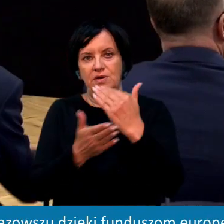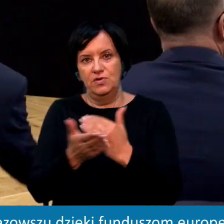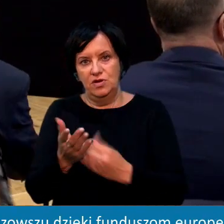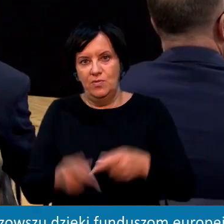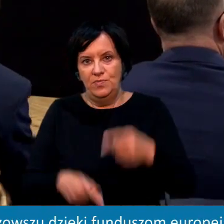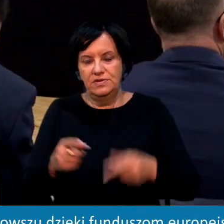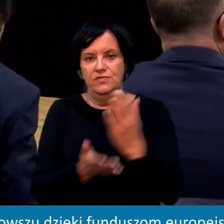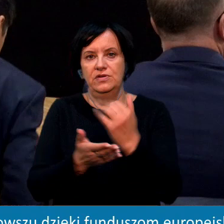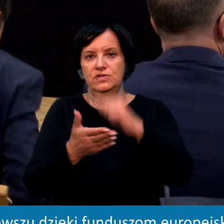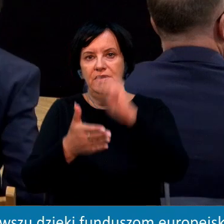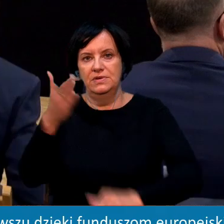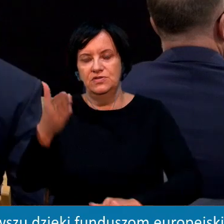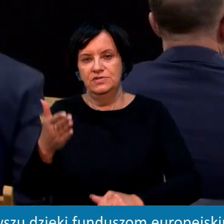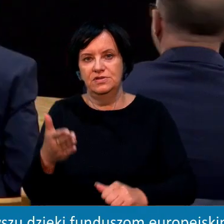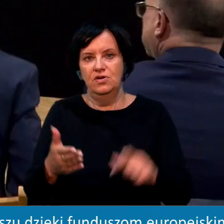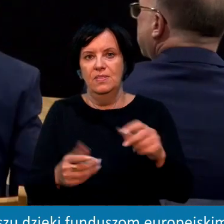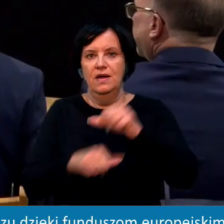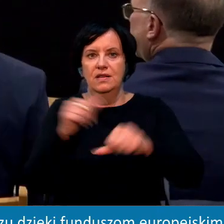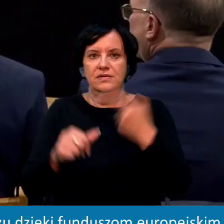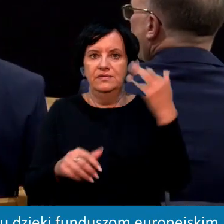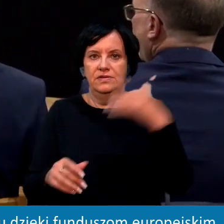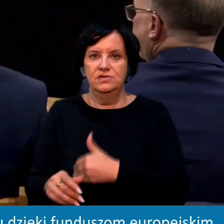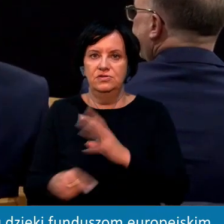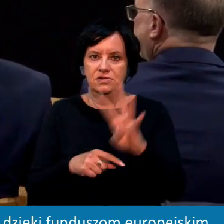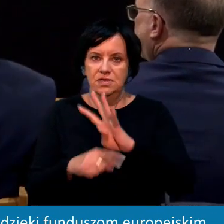Operacyjnego Województwa Mazowieckiego na lata